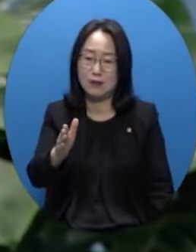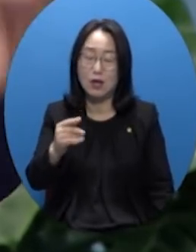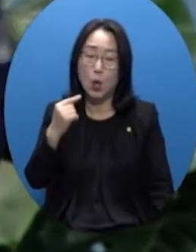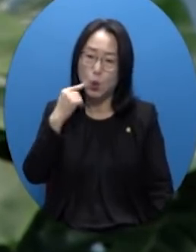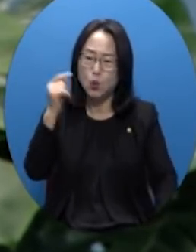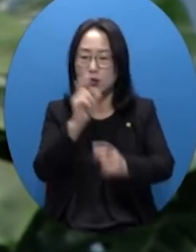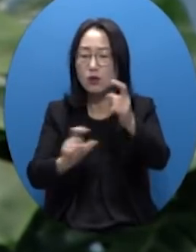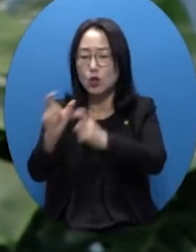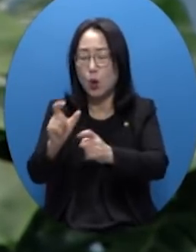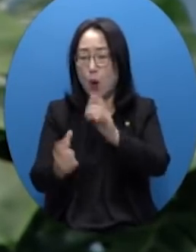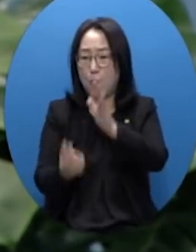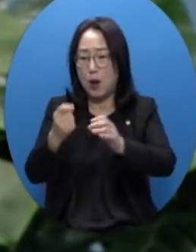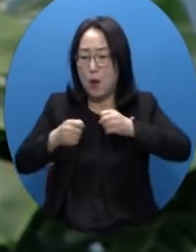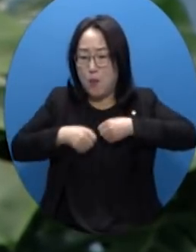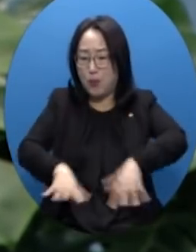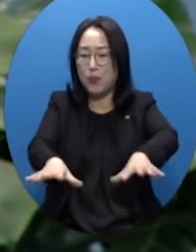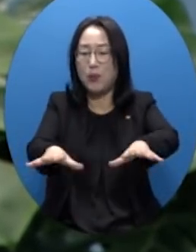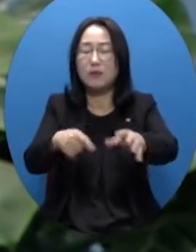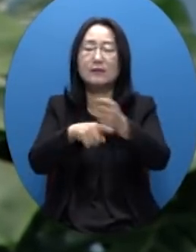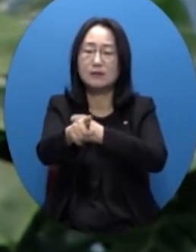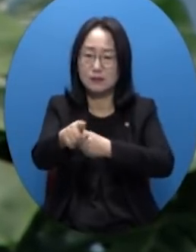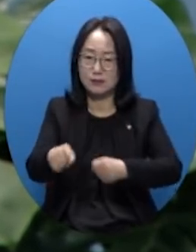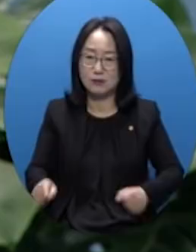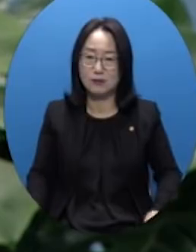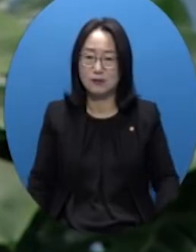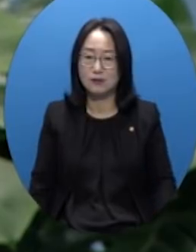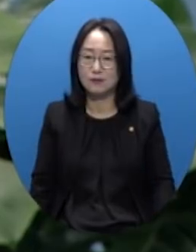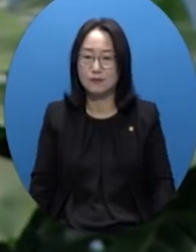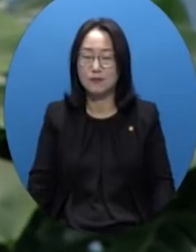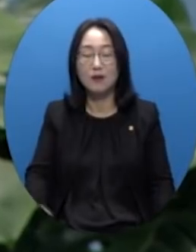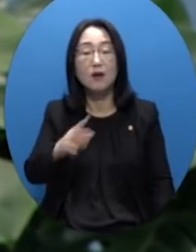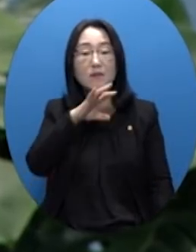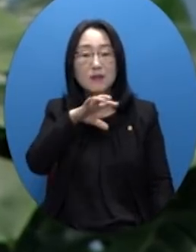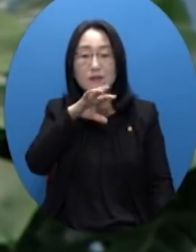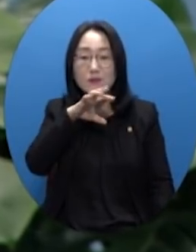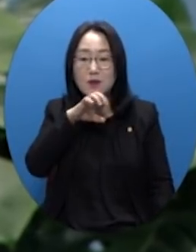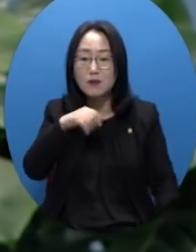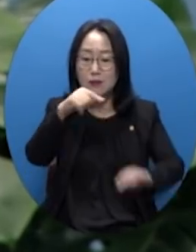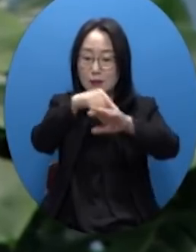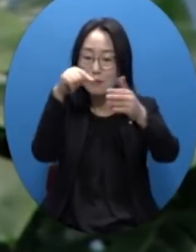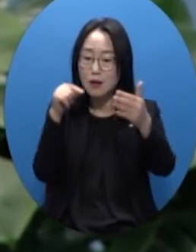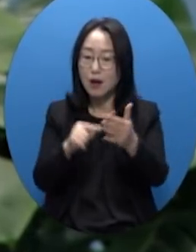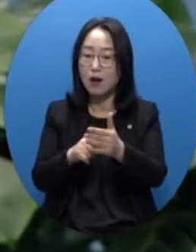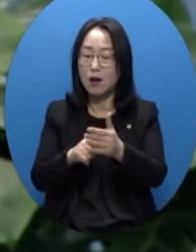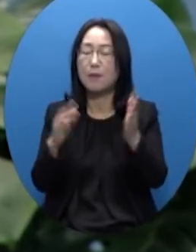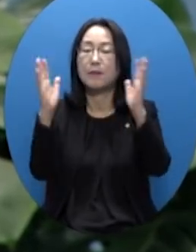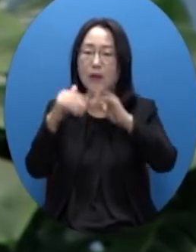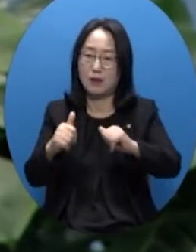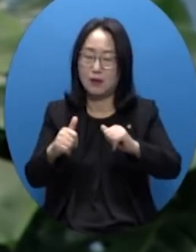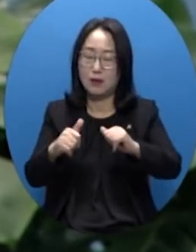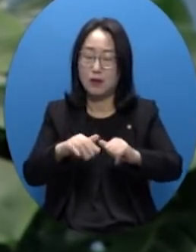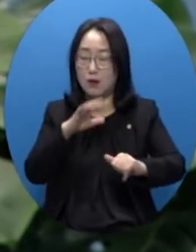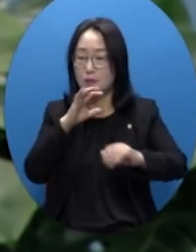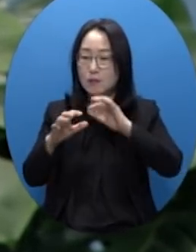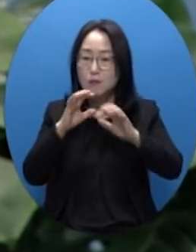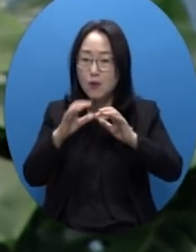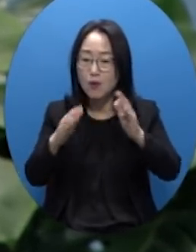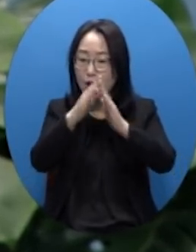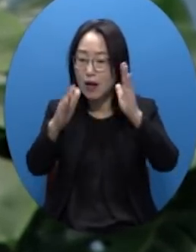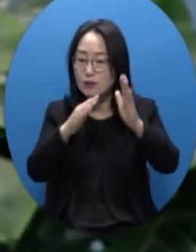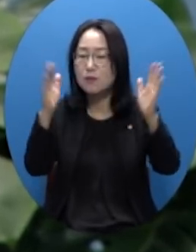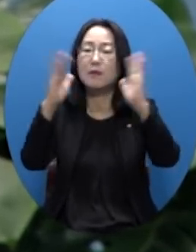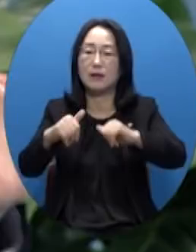더 빨리 온몸으로 확산을 시키는 것입니다 엄마가 불평은 내 마음은 타게 하고 엄마가 표현 내 가정을